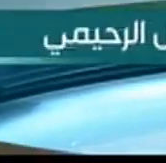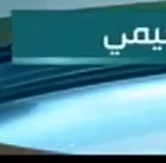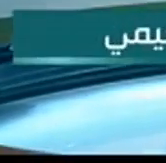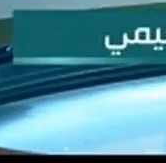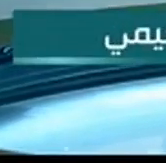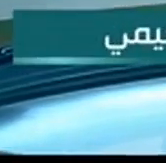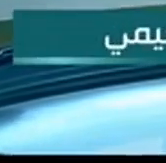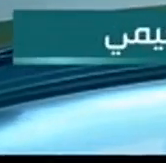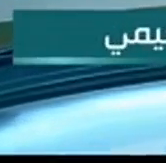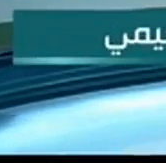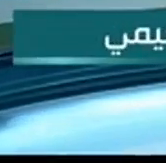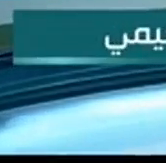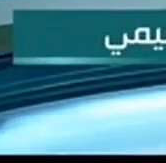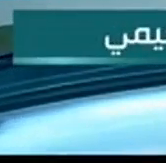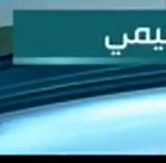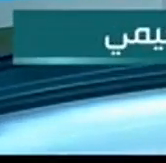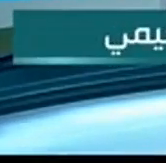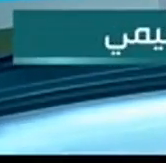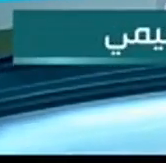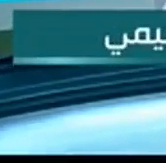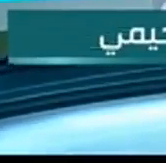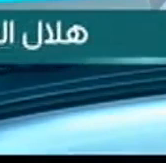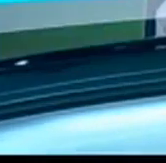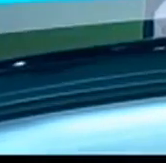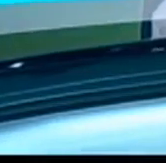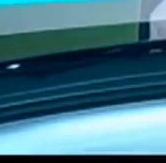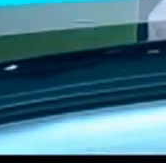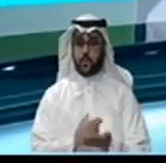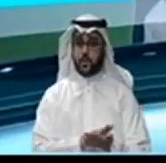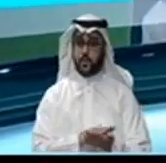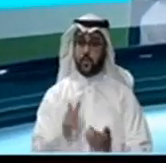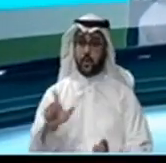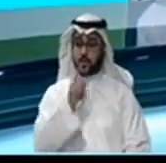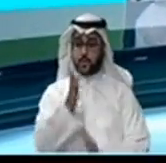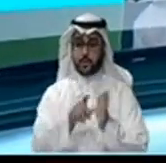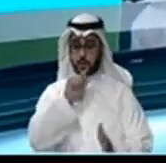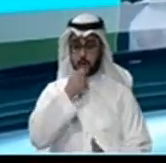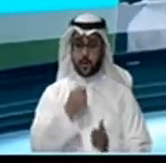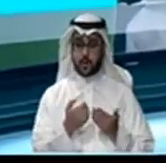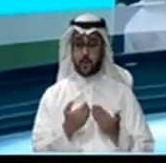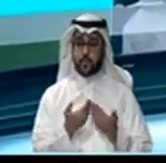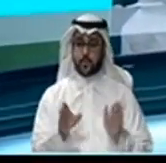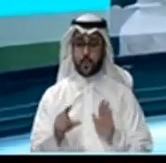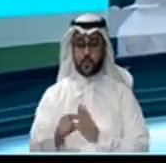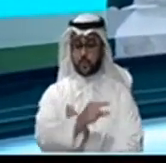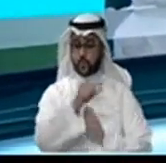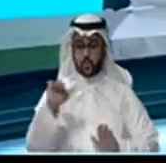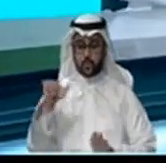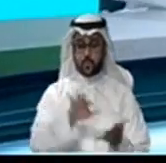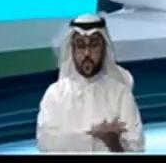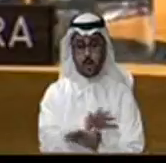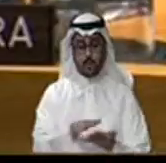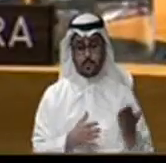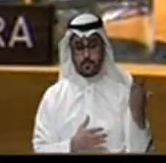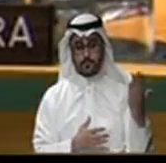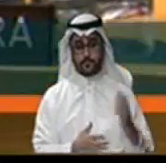هلال الرحيمي، وتحية لكم مني أنا سمر حمد، ومن زميلنا في لغة الإشارة عبدالله العقلة. والبداية بالعناوين: